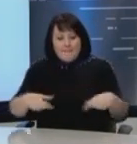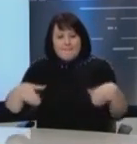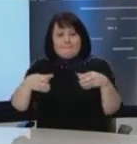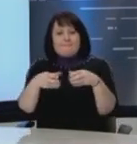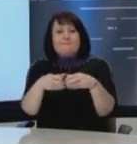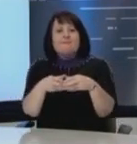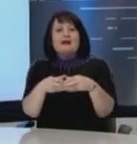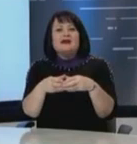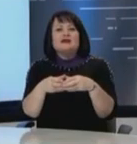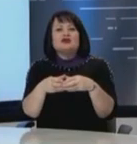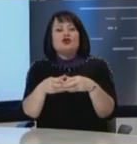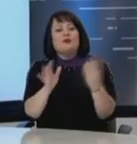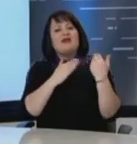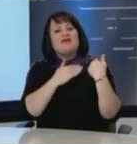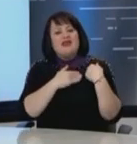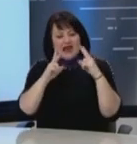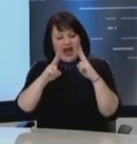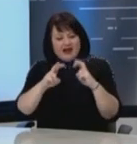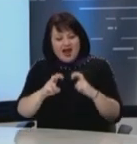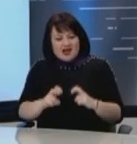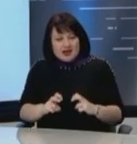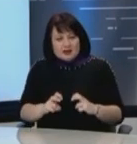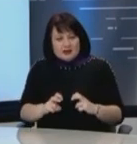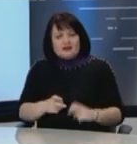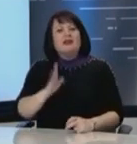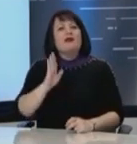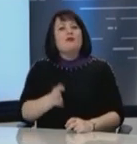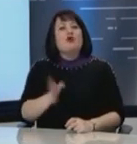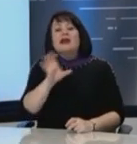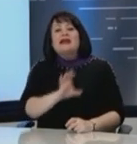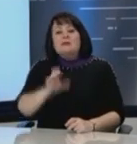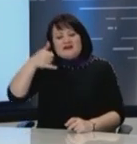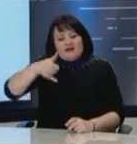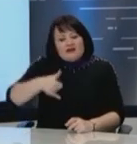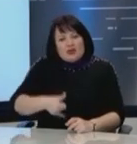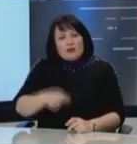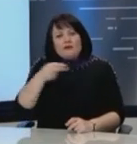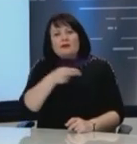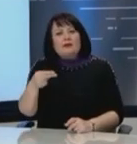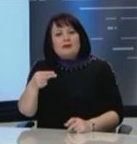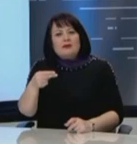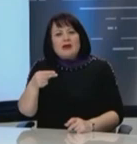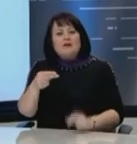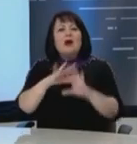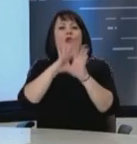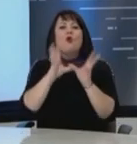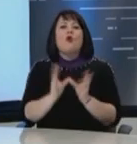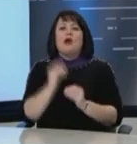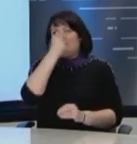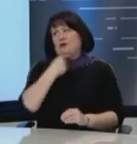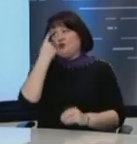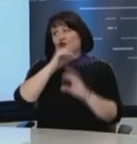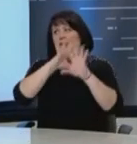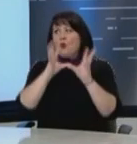με πλήρη ανακριτικά καθήκοντα που θα έχει τη δυνατότητα να διερευνήσει σε βάθος την υπόθεση για όλους και για